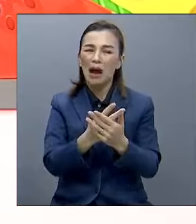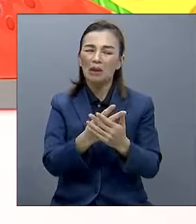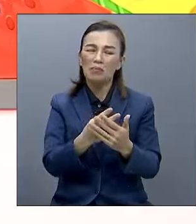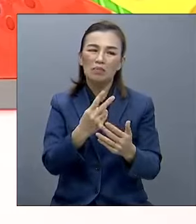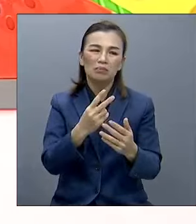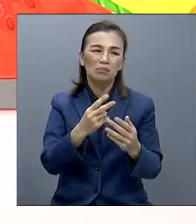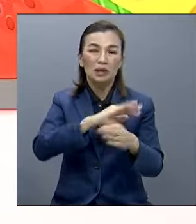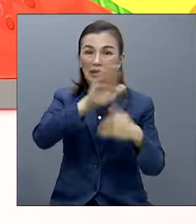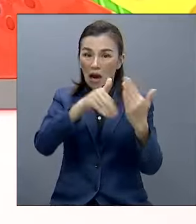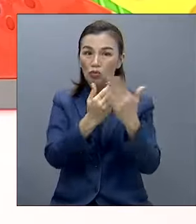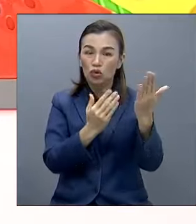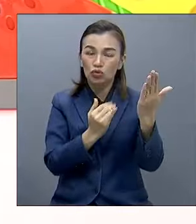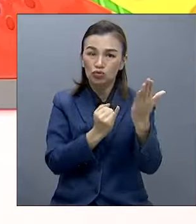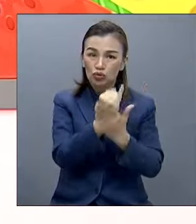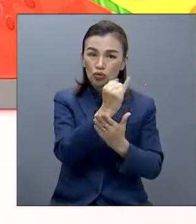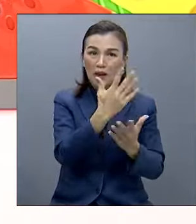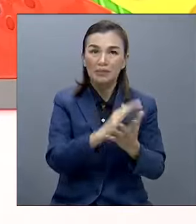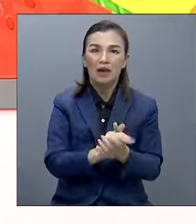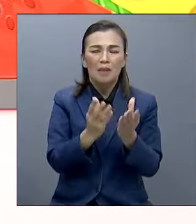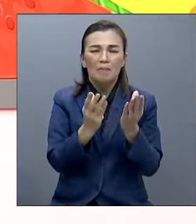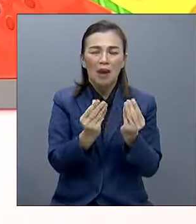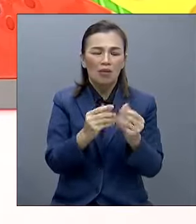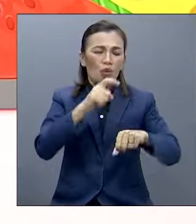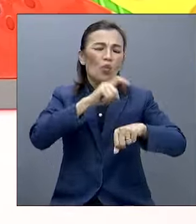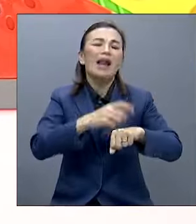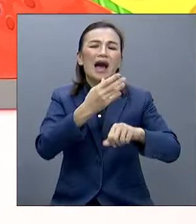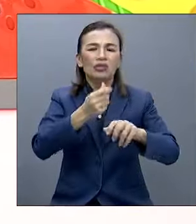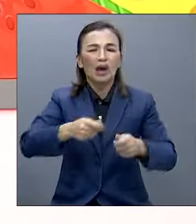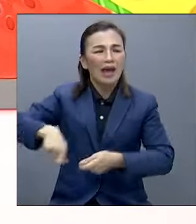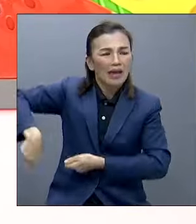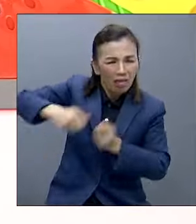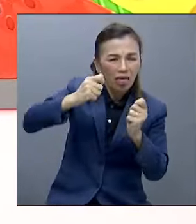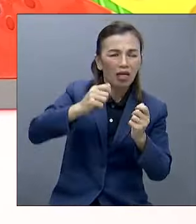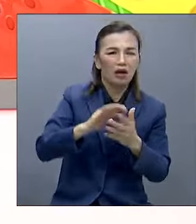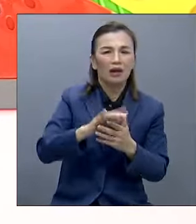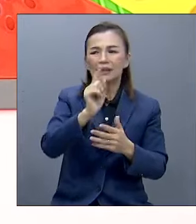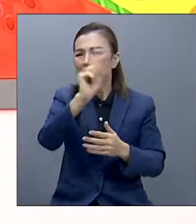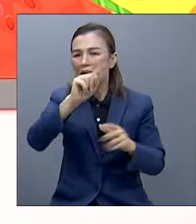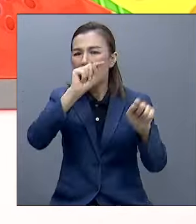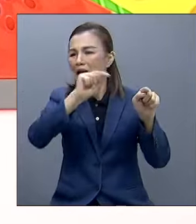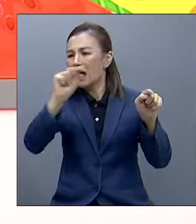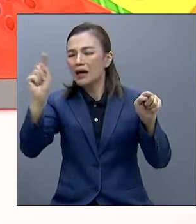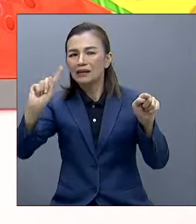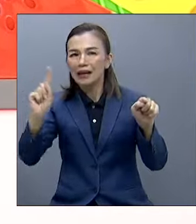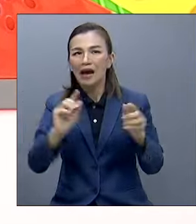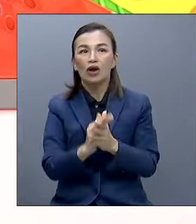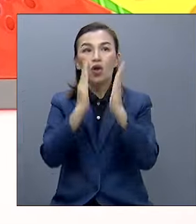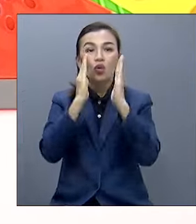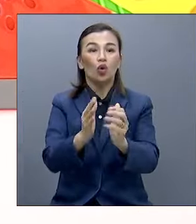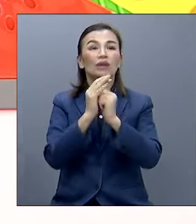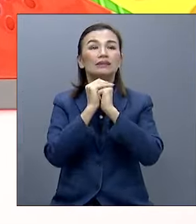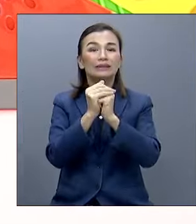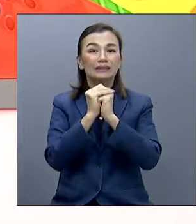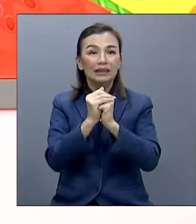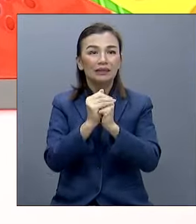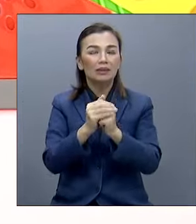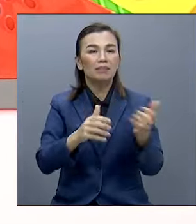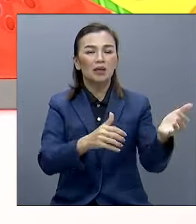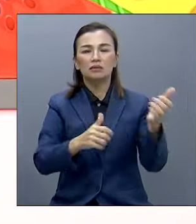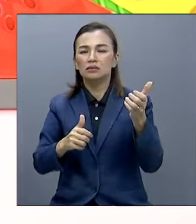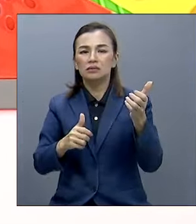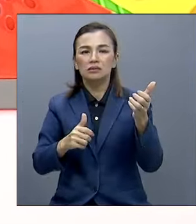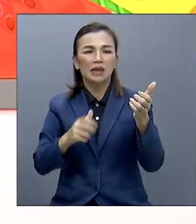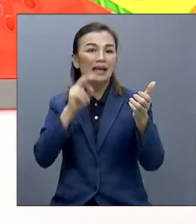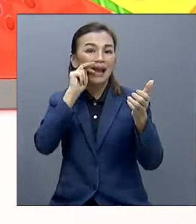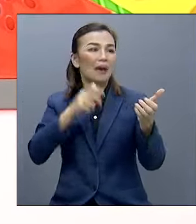ชมครับเปียกกี่โมงเปียกวันไหนเปียกที่ไหนนี่กำลังเป็นคำถามในโลกออนไลน์นะครับหลังจากมีนักท่องเที่ยวชาวจีนเขาถือปืนฉีดน้ำไป